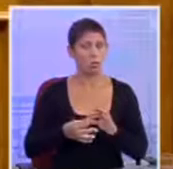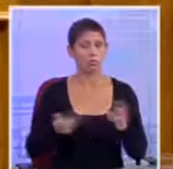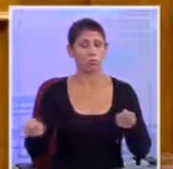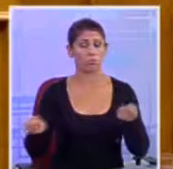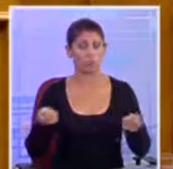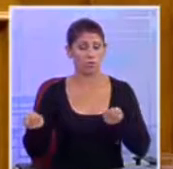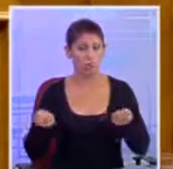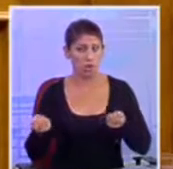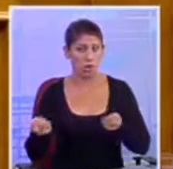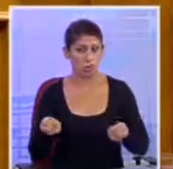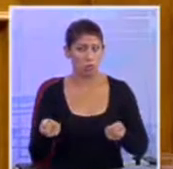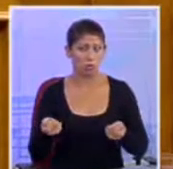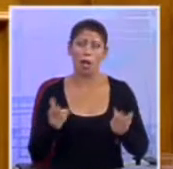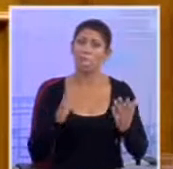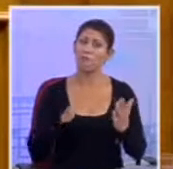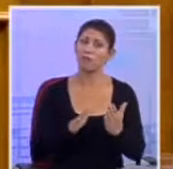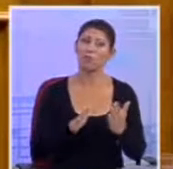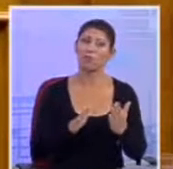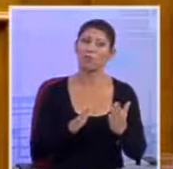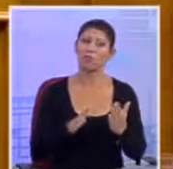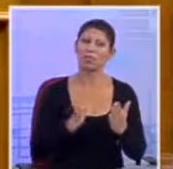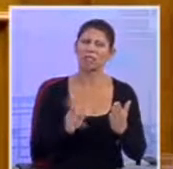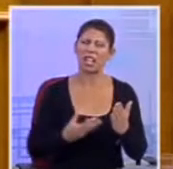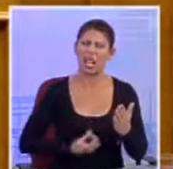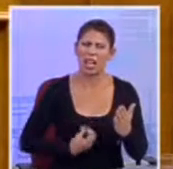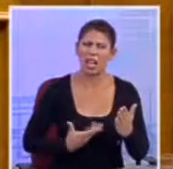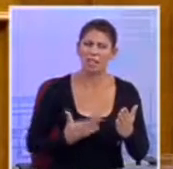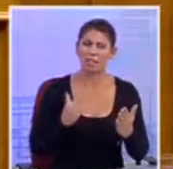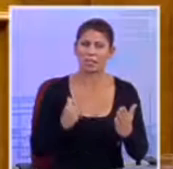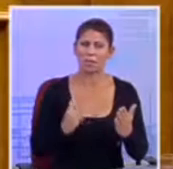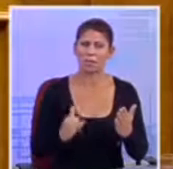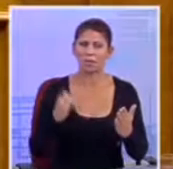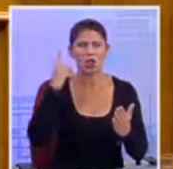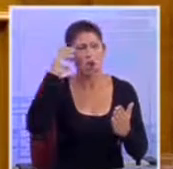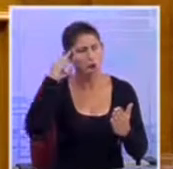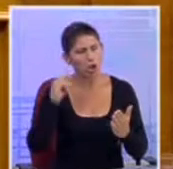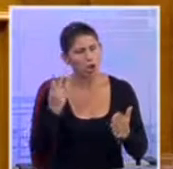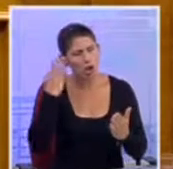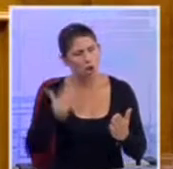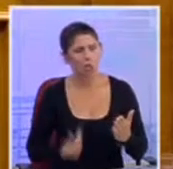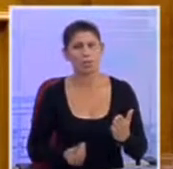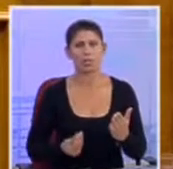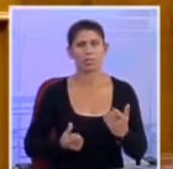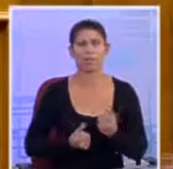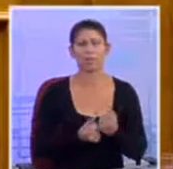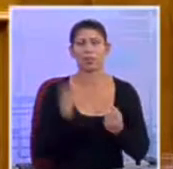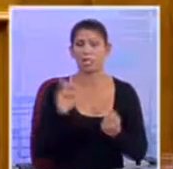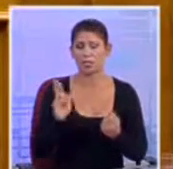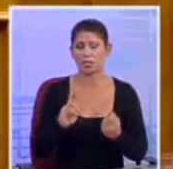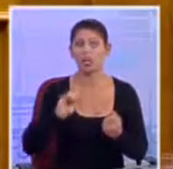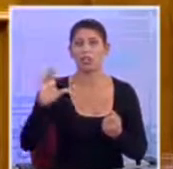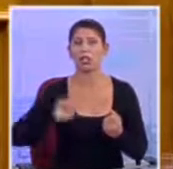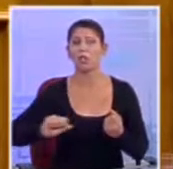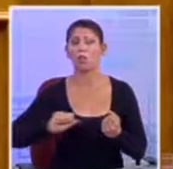δημαγωγούν απευθυνόμενες στα κακά ένστικτα, τις καθυστερημένες νοοτροπίες, ενισχύοντας το ρατσισμό, την ξενοφοβία